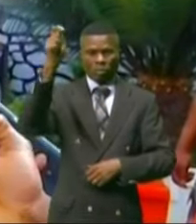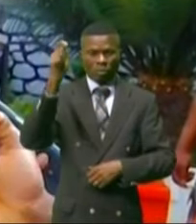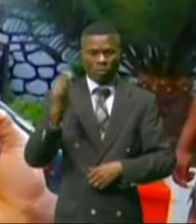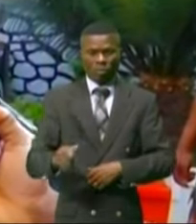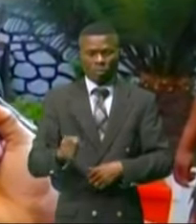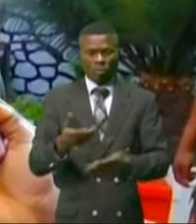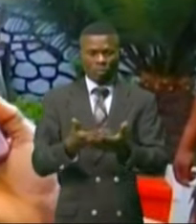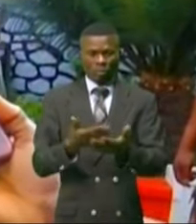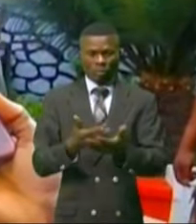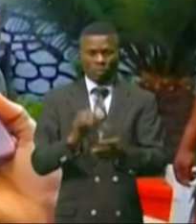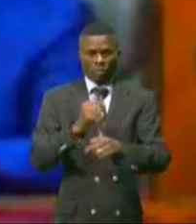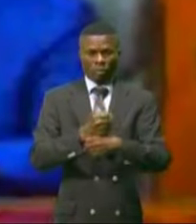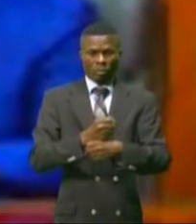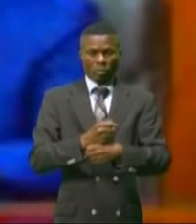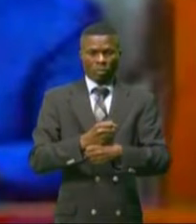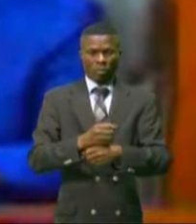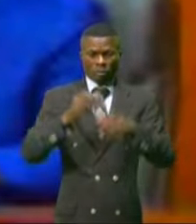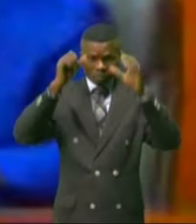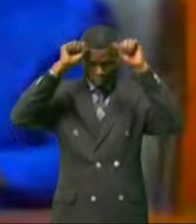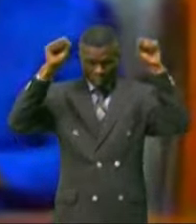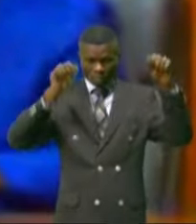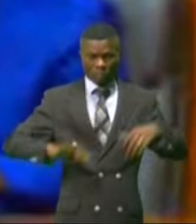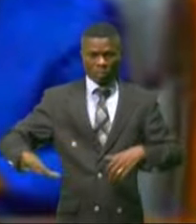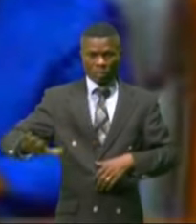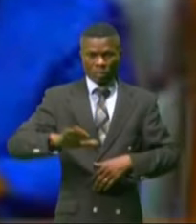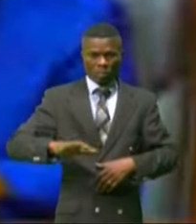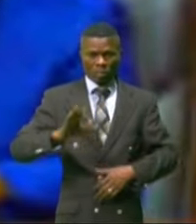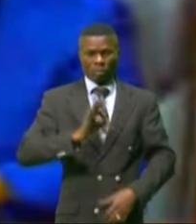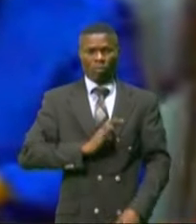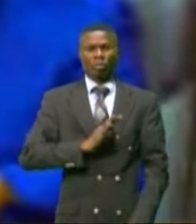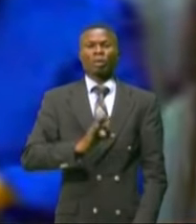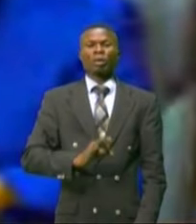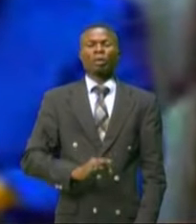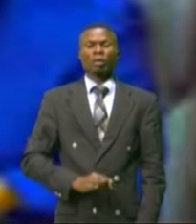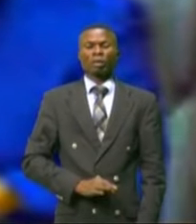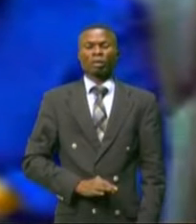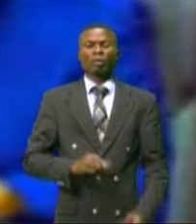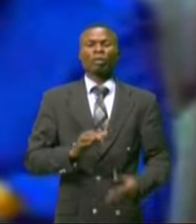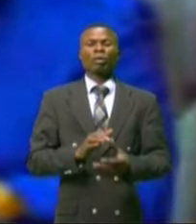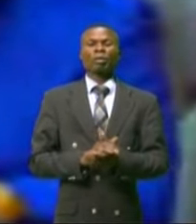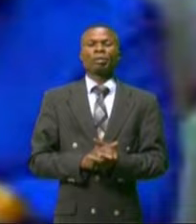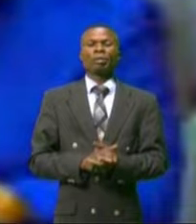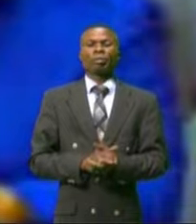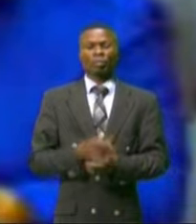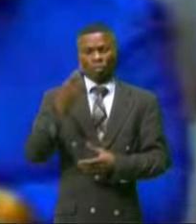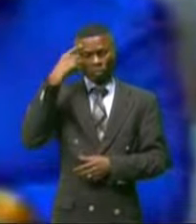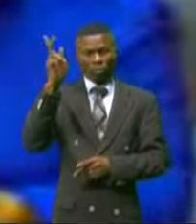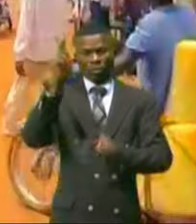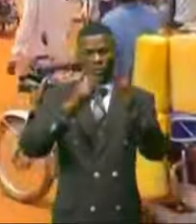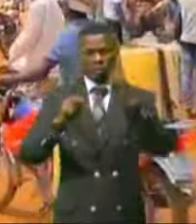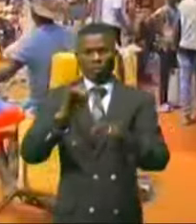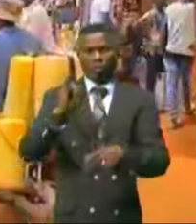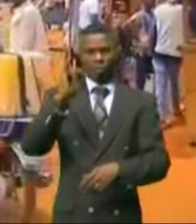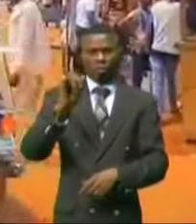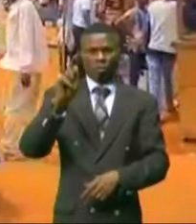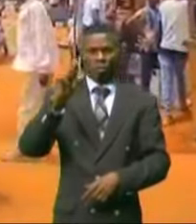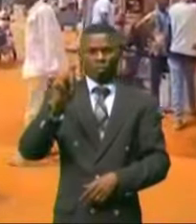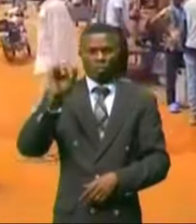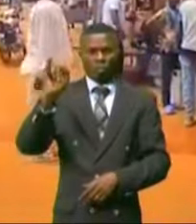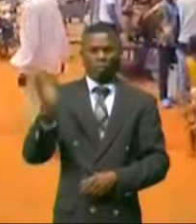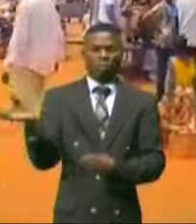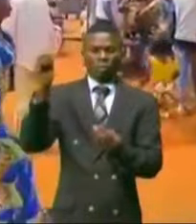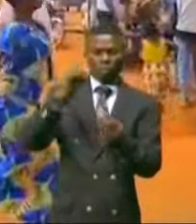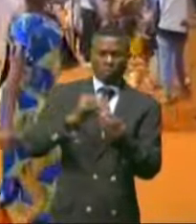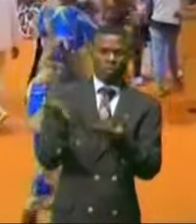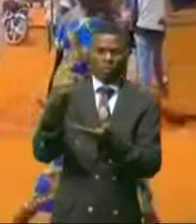de siège instaurés par le président de la République, Félix-Antoine Tshisekedi Tshilombo, pour les peuples ituriens. À ceci s'ajoute